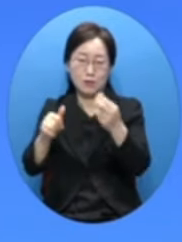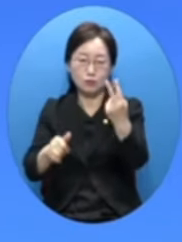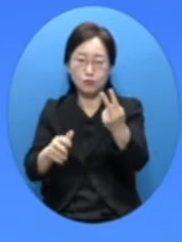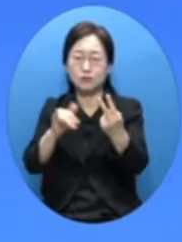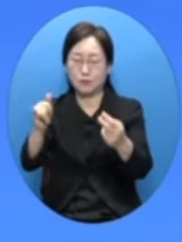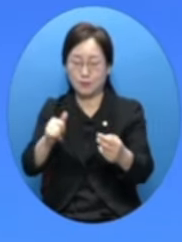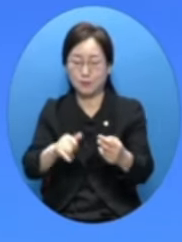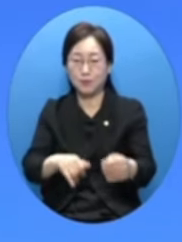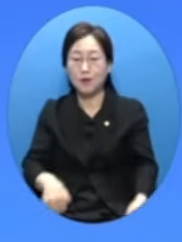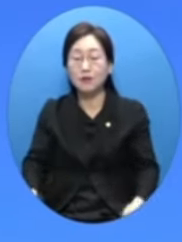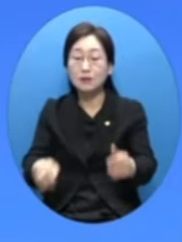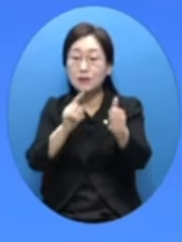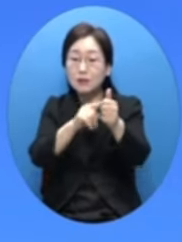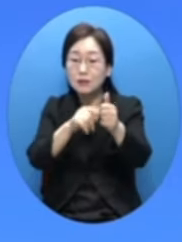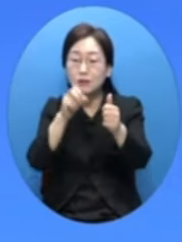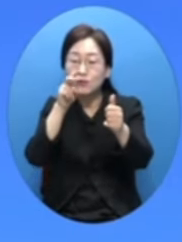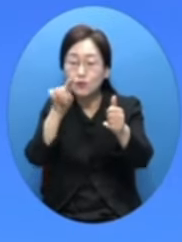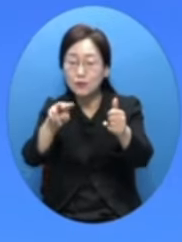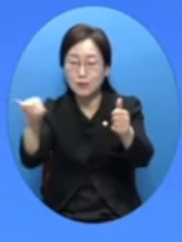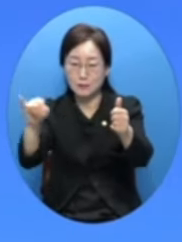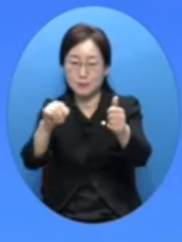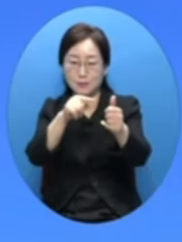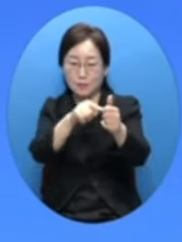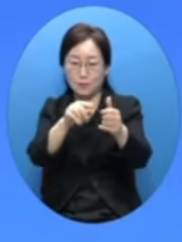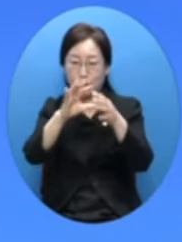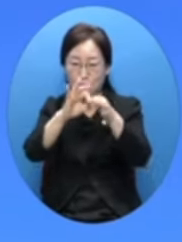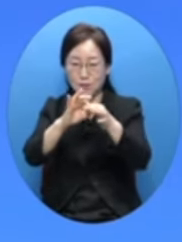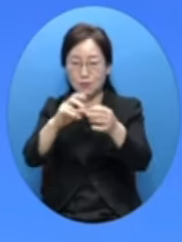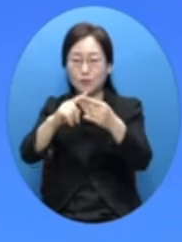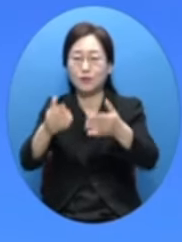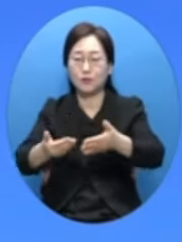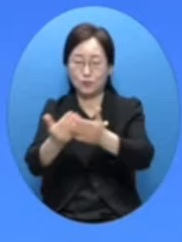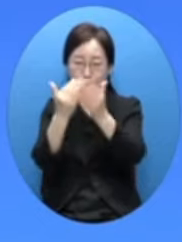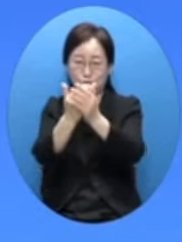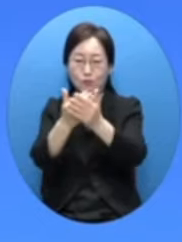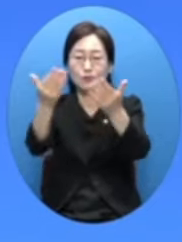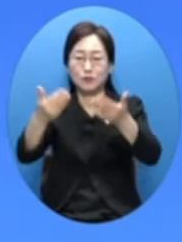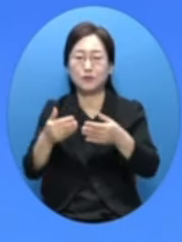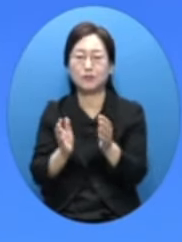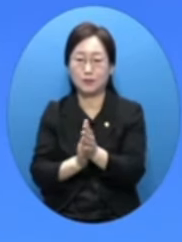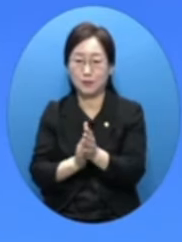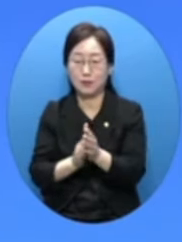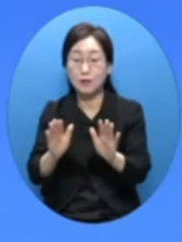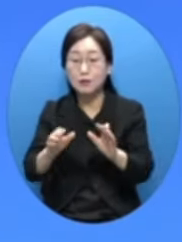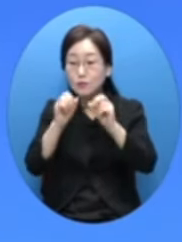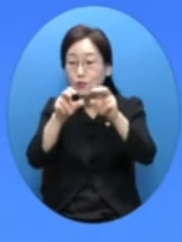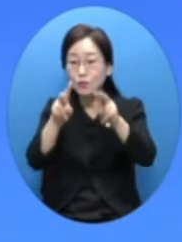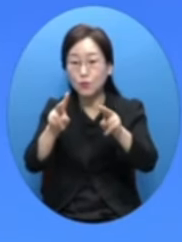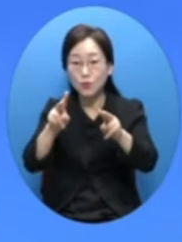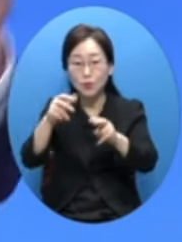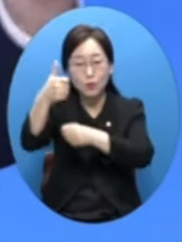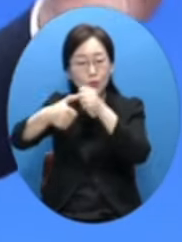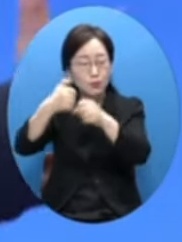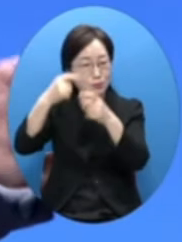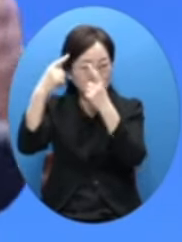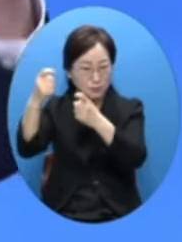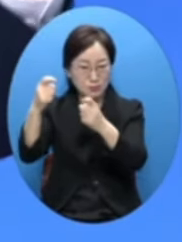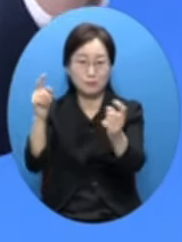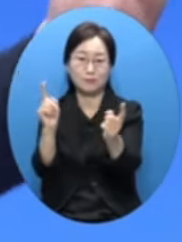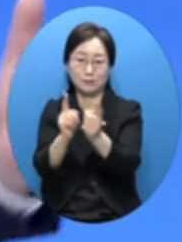통해서 교회가 이렇게 붕하도록 만들어 주신 것입니다. 특별히 올해 선교 50주년을 맞이하면서 해외